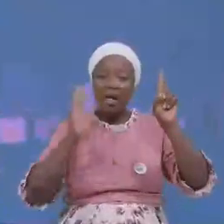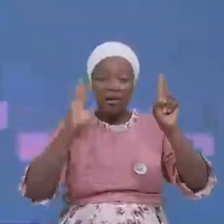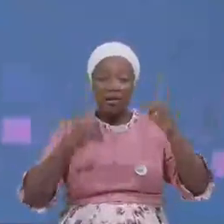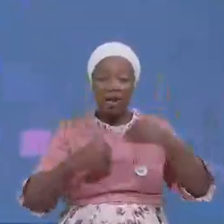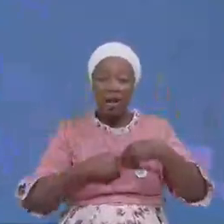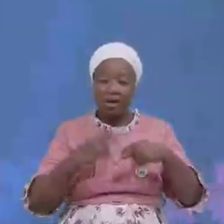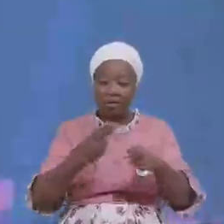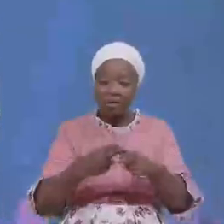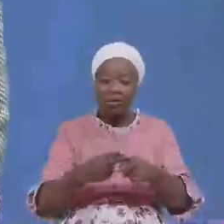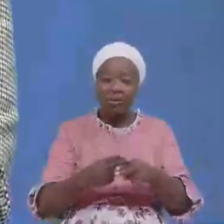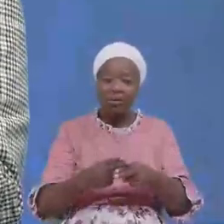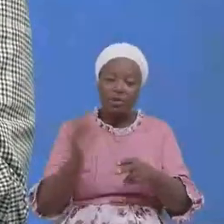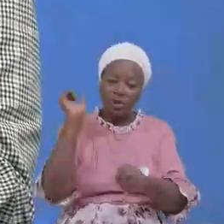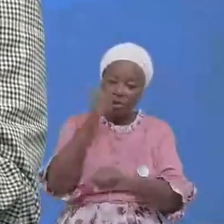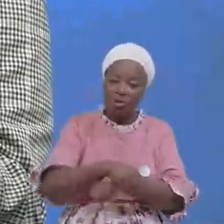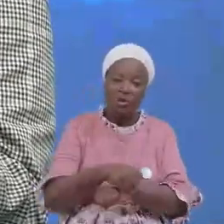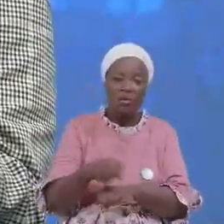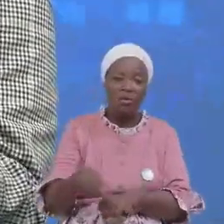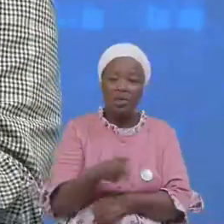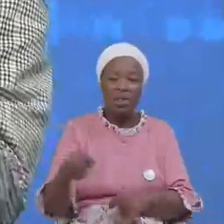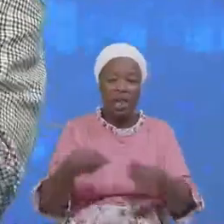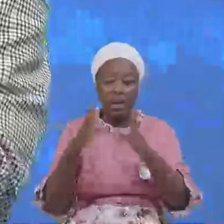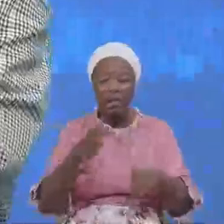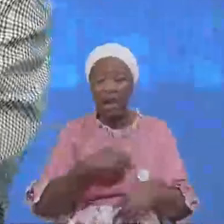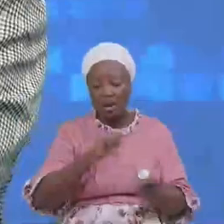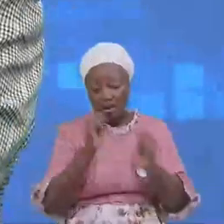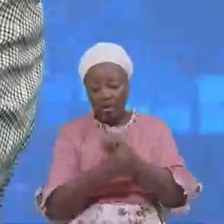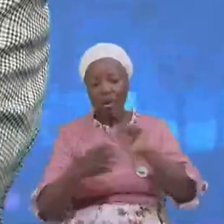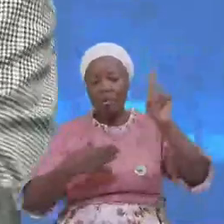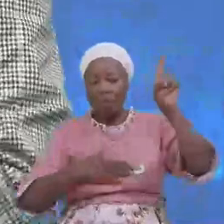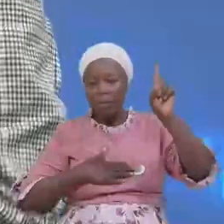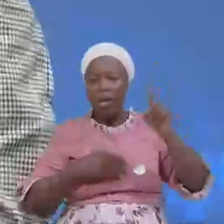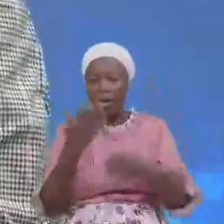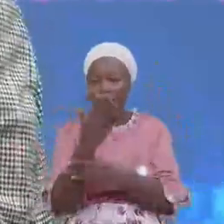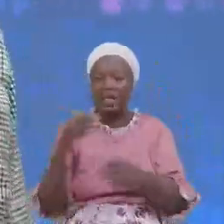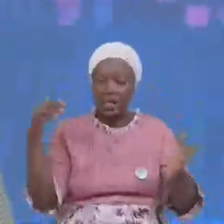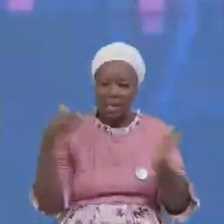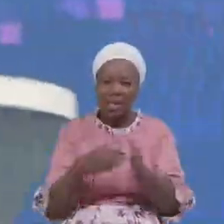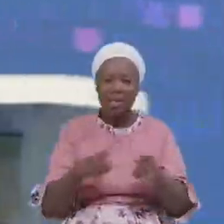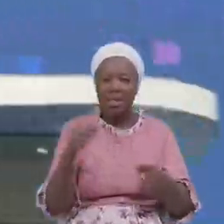En un instant, je confondrai leurs ennemis. Je tournerai ma main contre leurs adversaires.